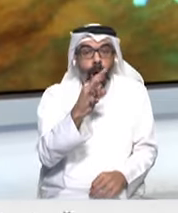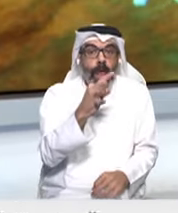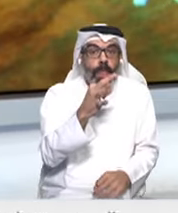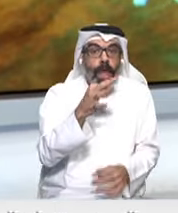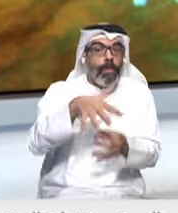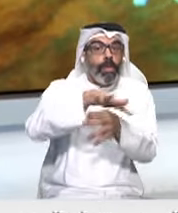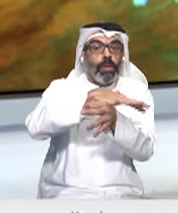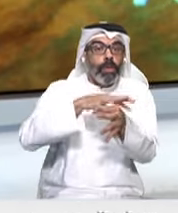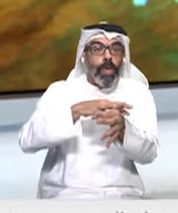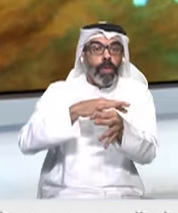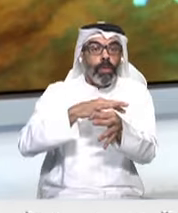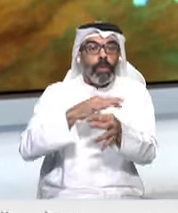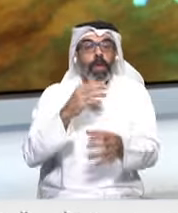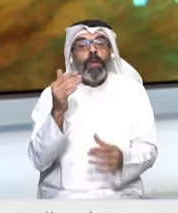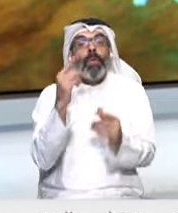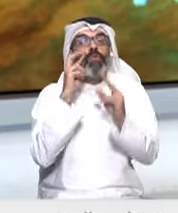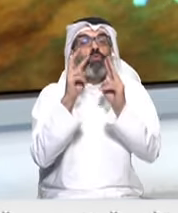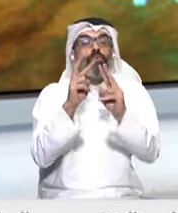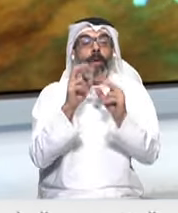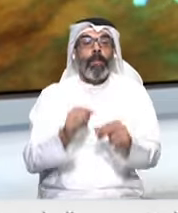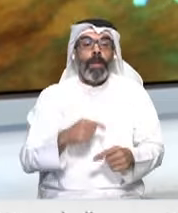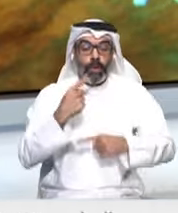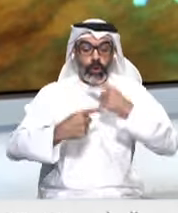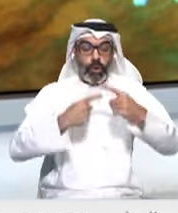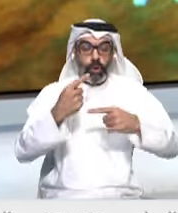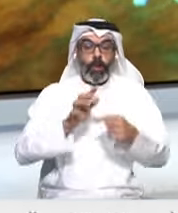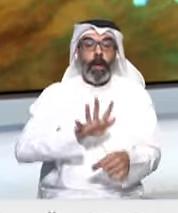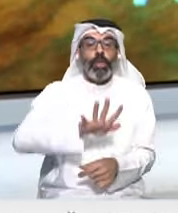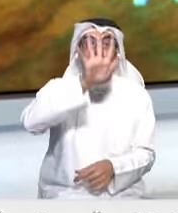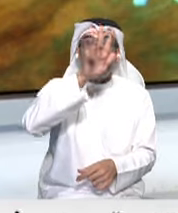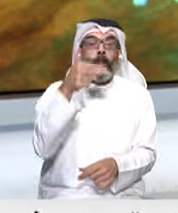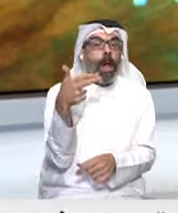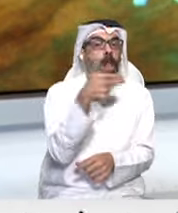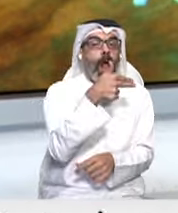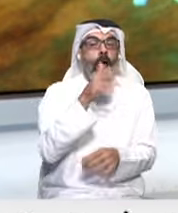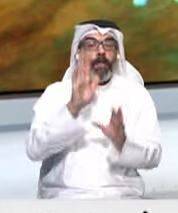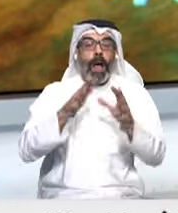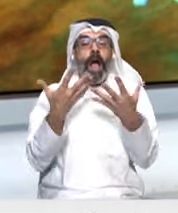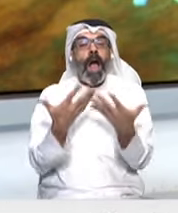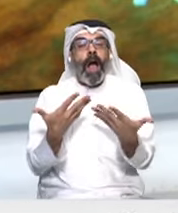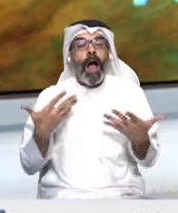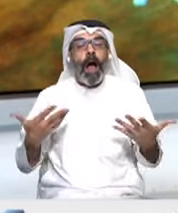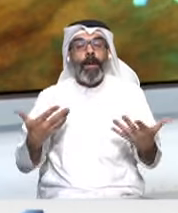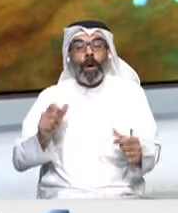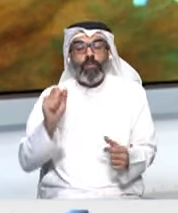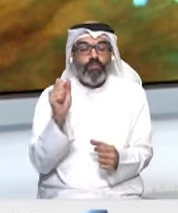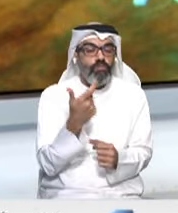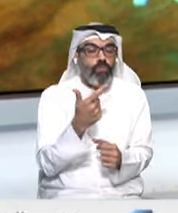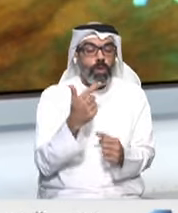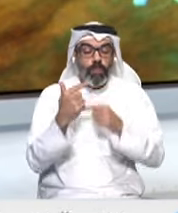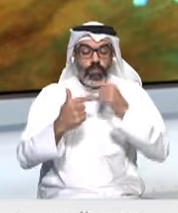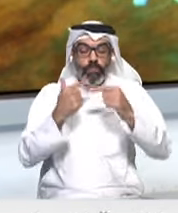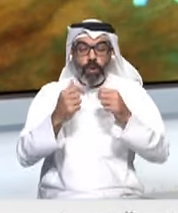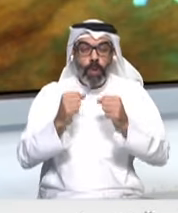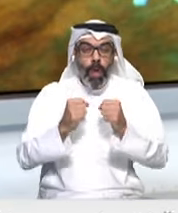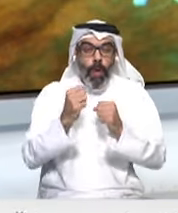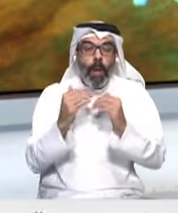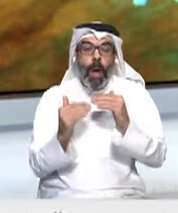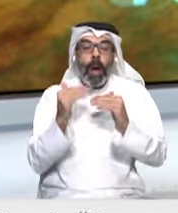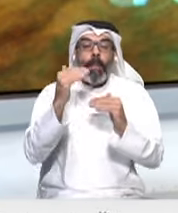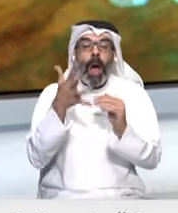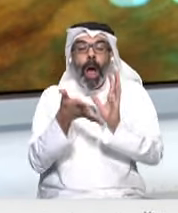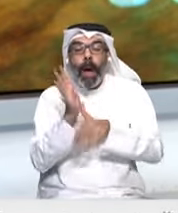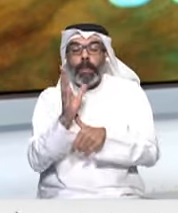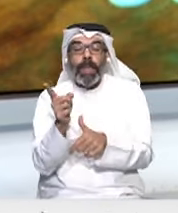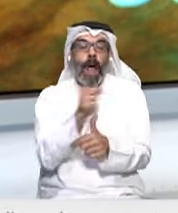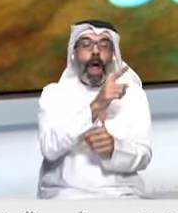المرادم 35 درجة مئوية. استمرار في الرياح الشمالية الغربية خفيفة لو معتدلة السرعة، تنشط أحيانا من 15 إلى 40 كيلومتر